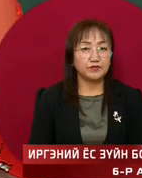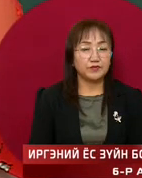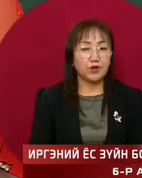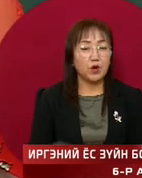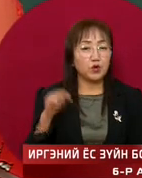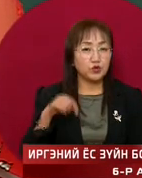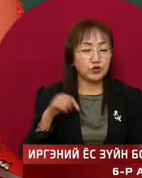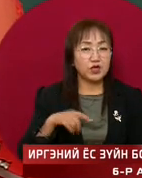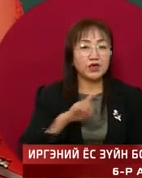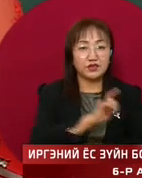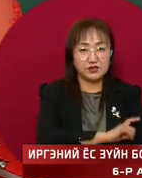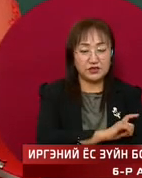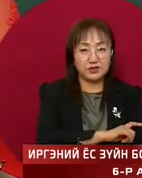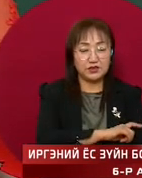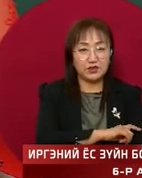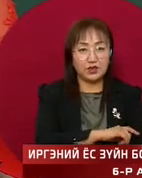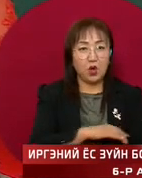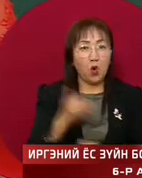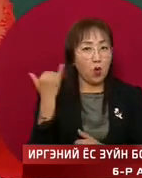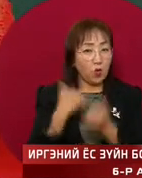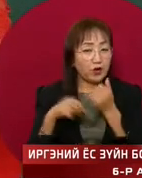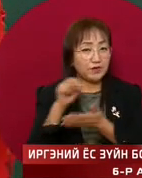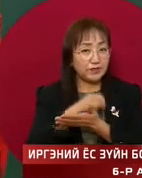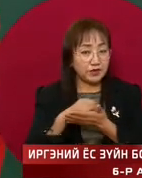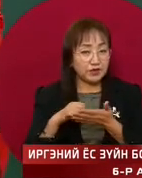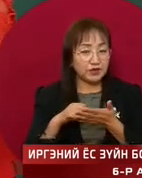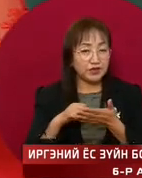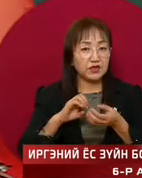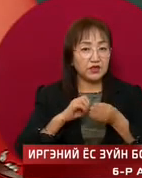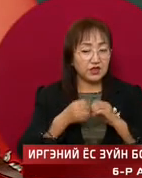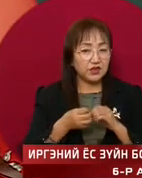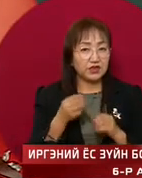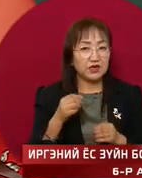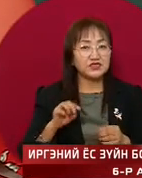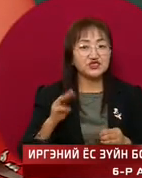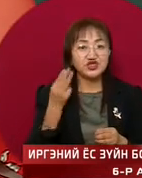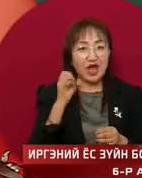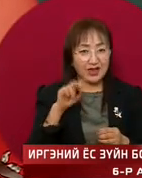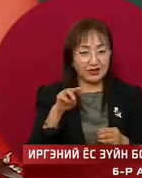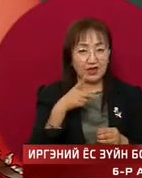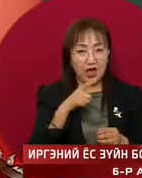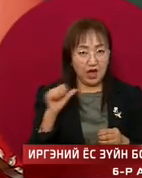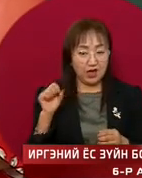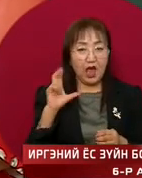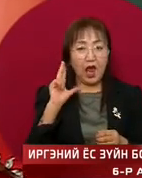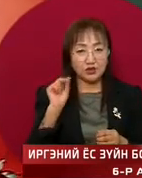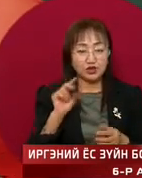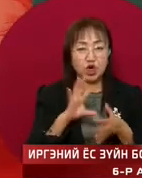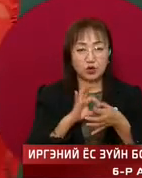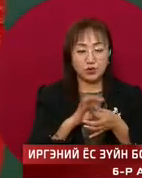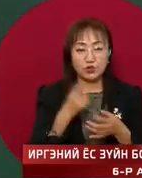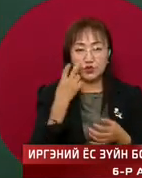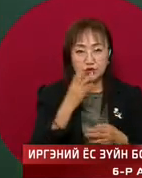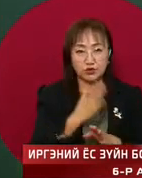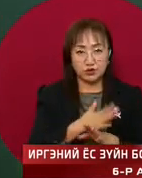Бид өнөөдрийн хичээлээр угийн бичгийг хөтлөх шалтгаан ач холбогдлын тухай үзлээ шүү дээ хүүхдүүдээ. За